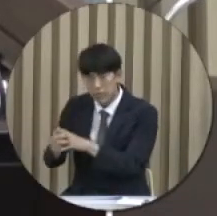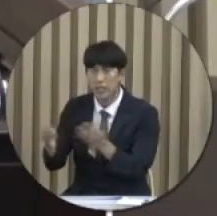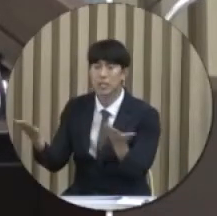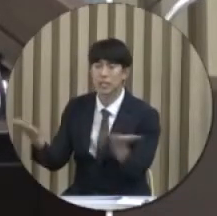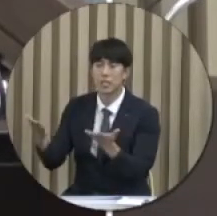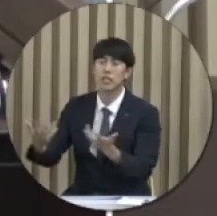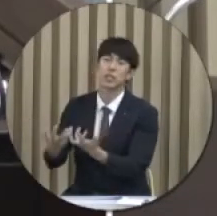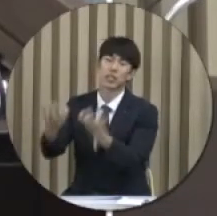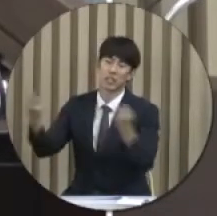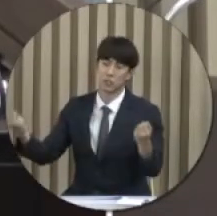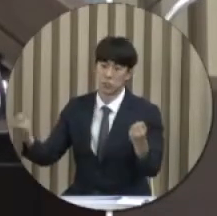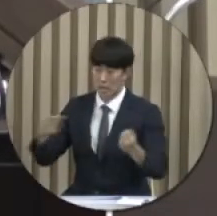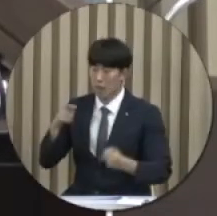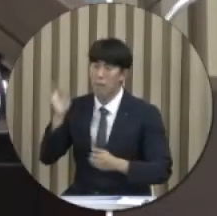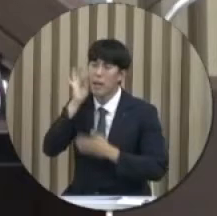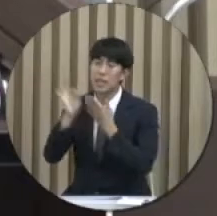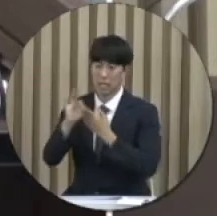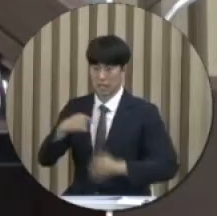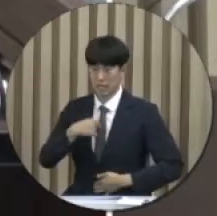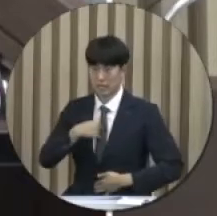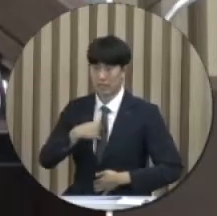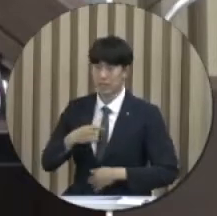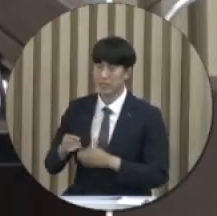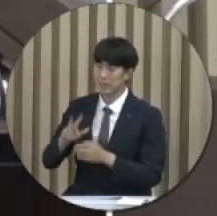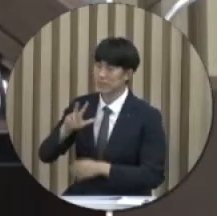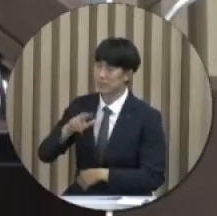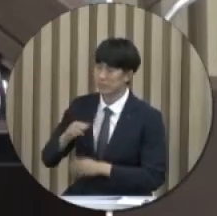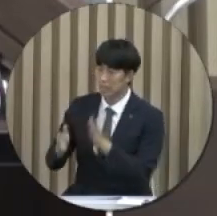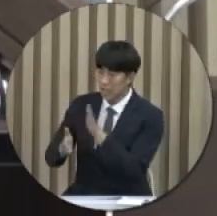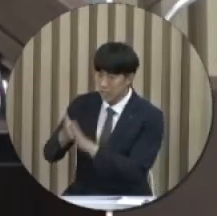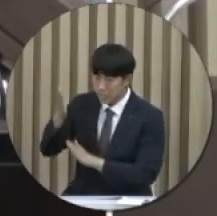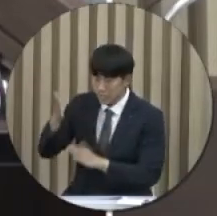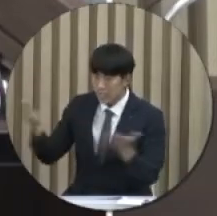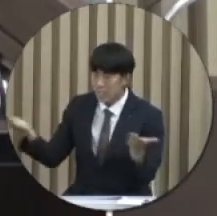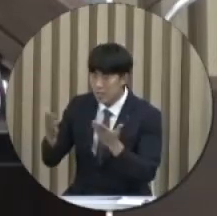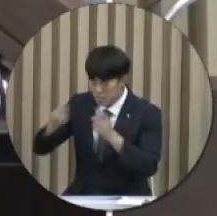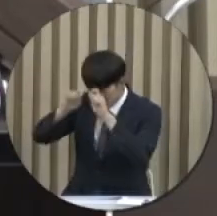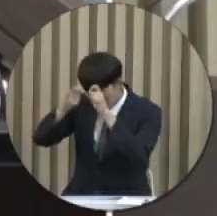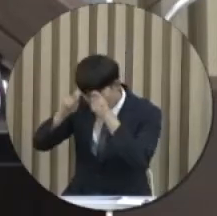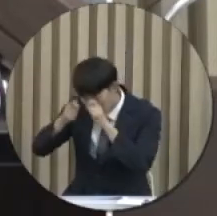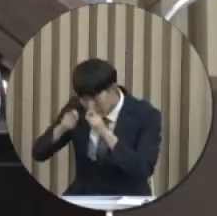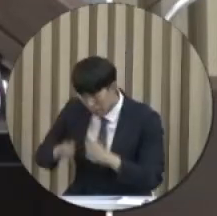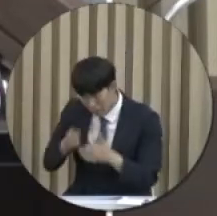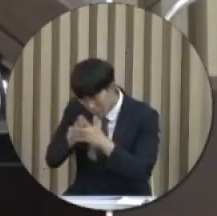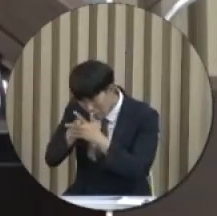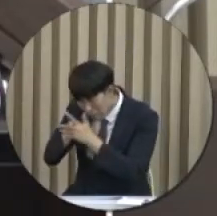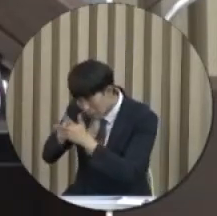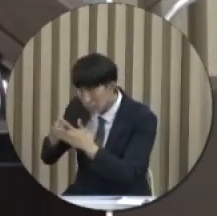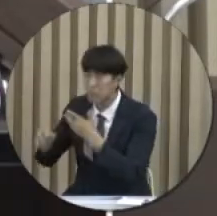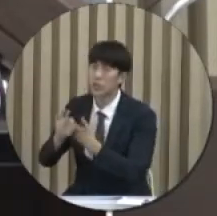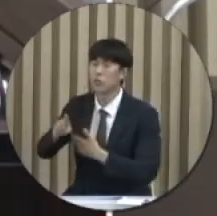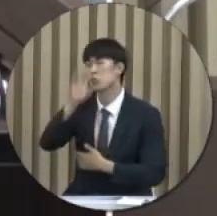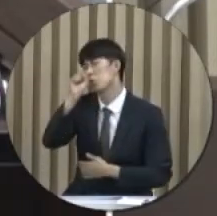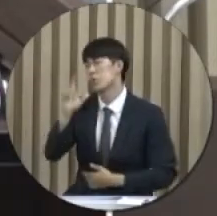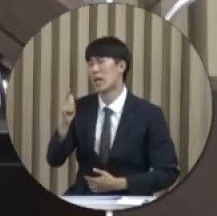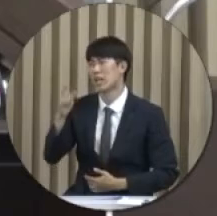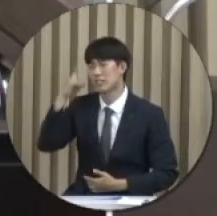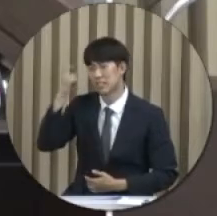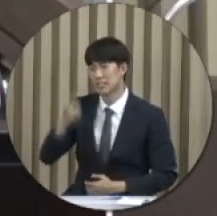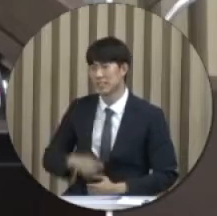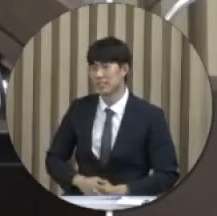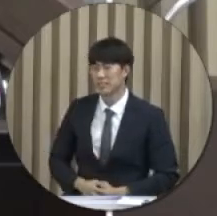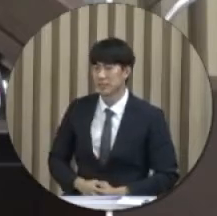않습니다. 제가 만일 시 현안에 다 매달려서 하면 그거는 바람직하지 않다고 생각했어요.